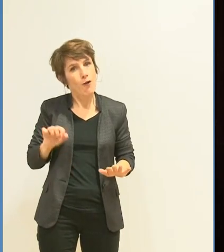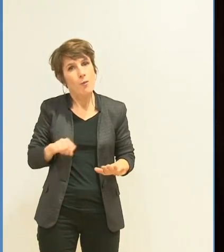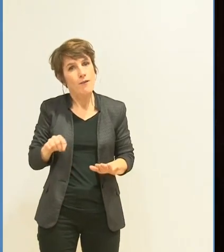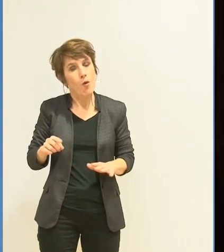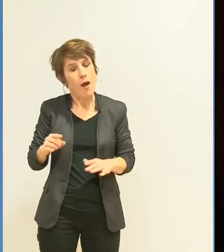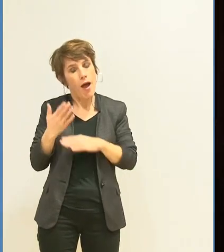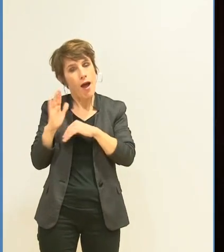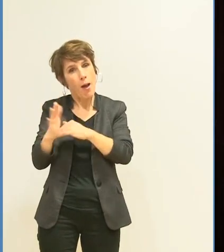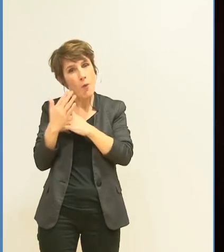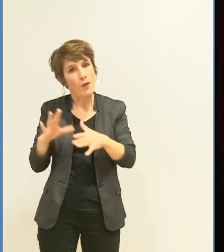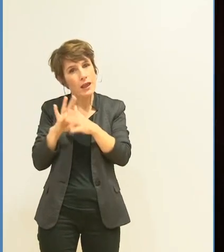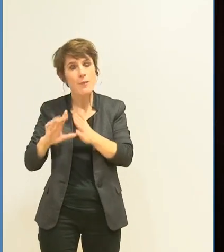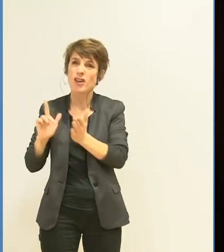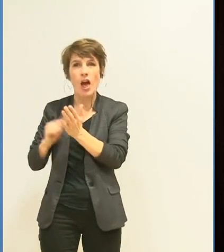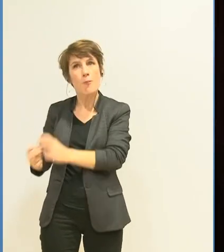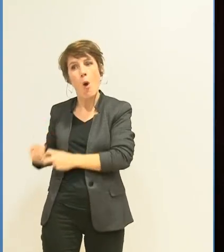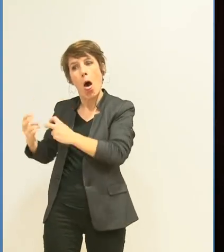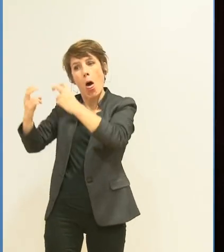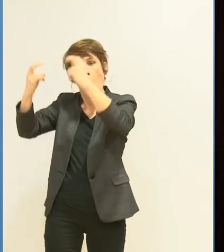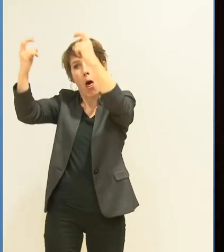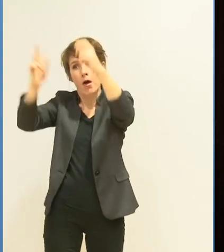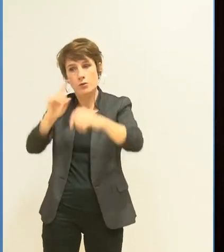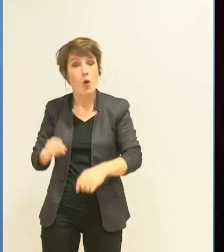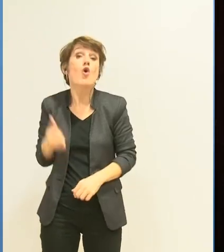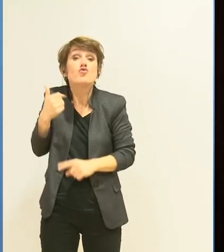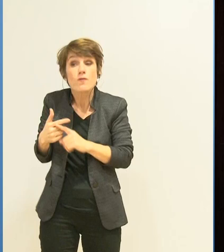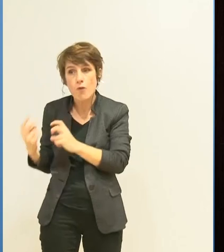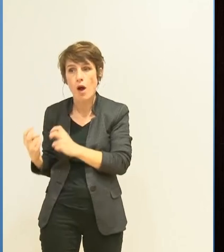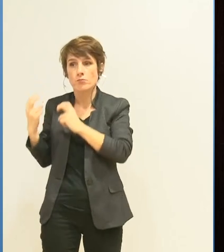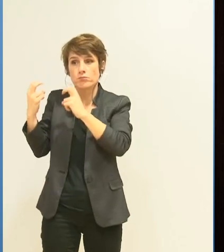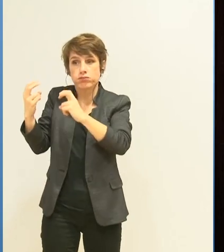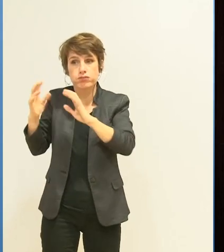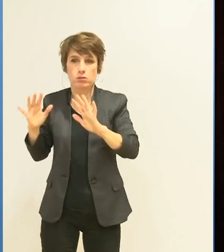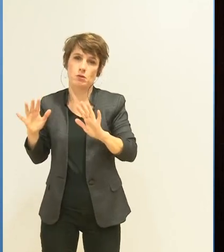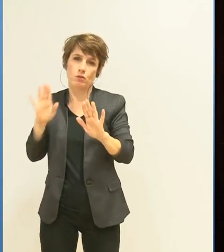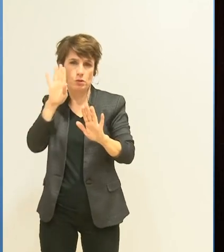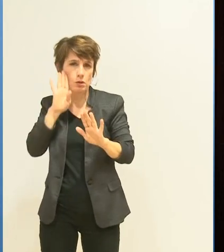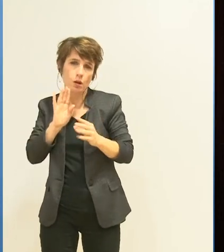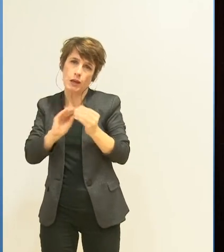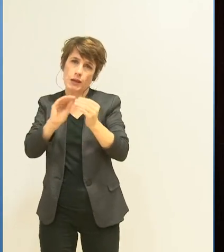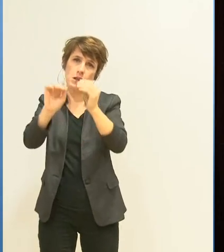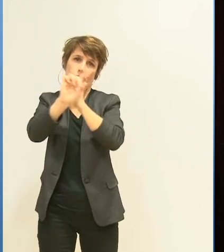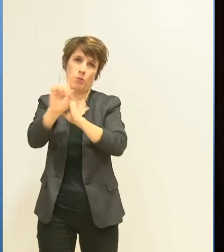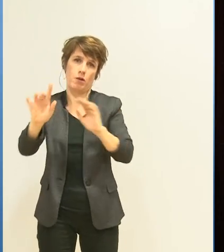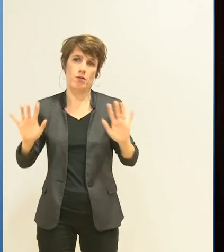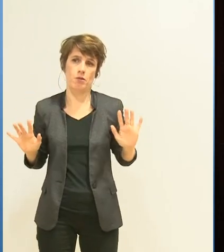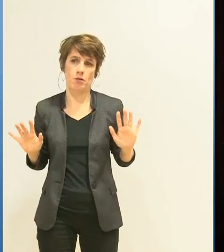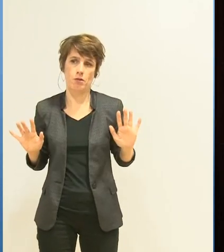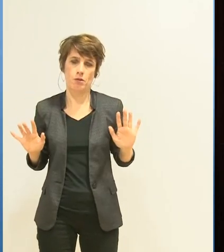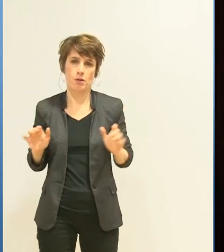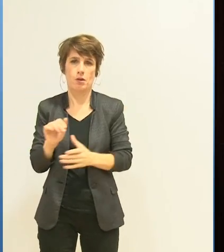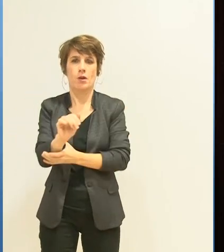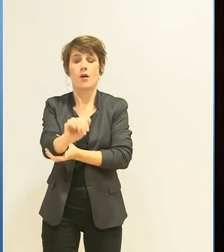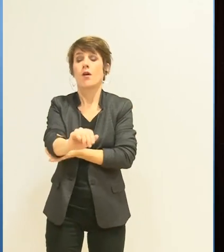nous ramener cette rengaine indéfiniment et essayer d'être un peu mesuré sur cette chose là d'ailleurs si je vais